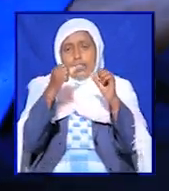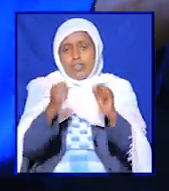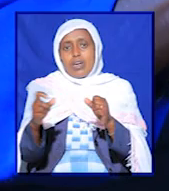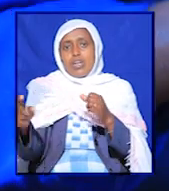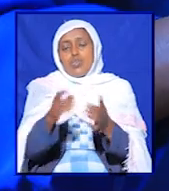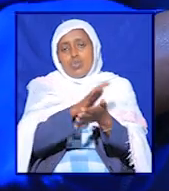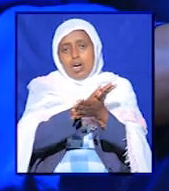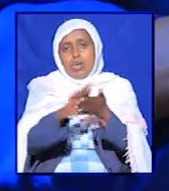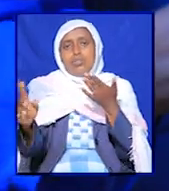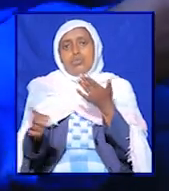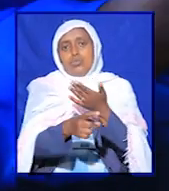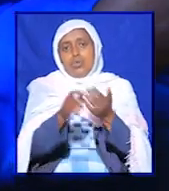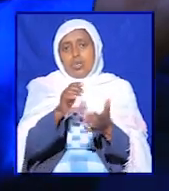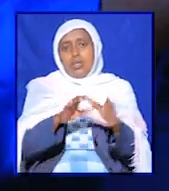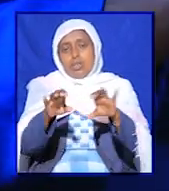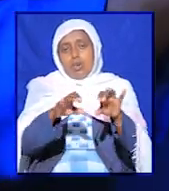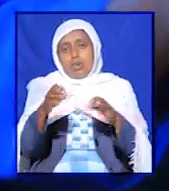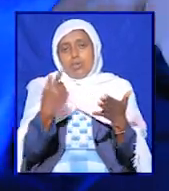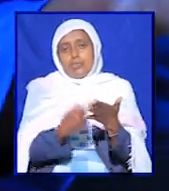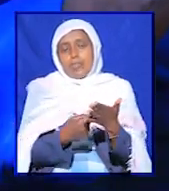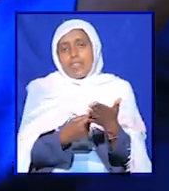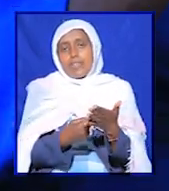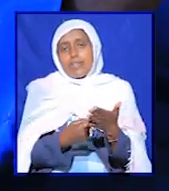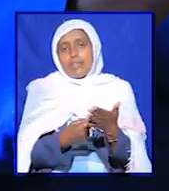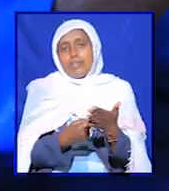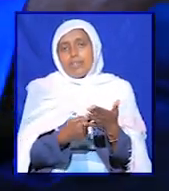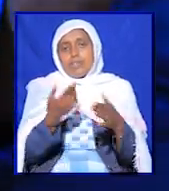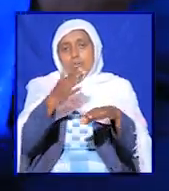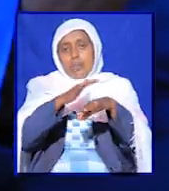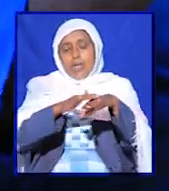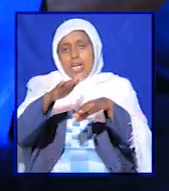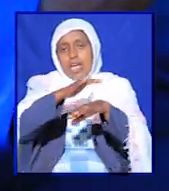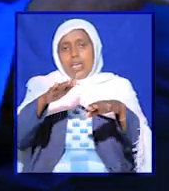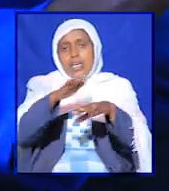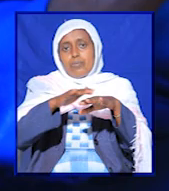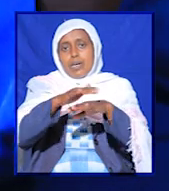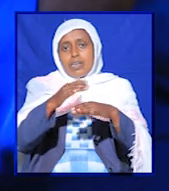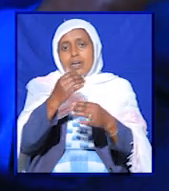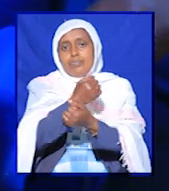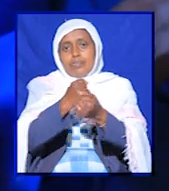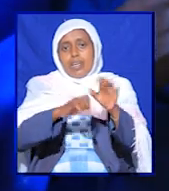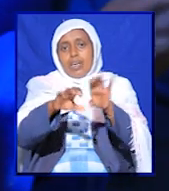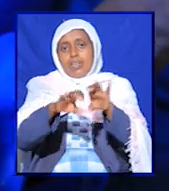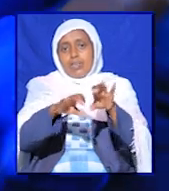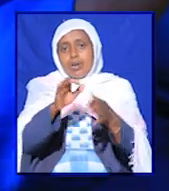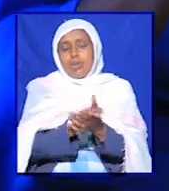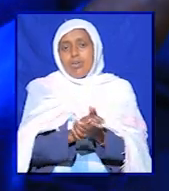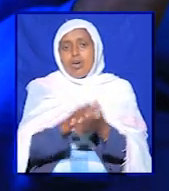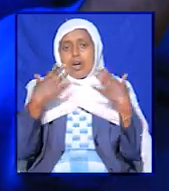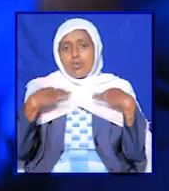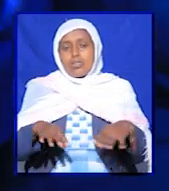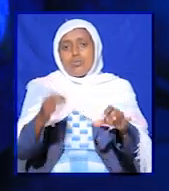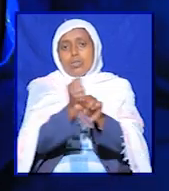ጥንካሬም ኳሊቲም እንዲኖረው ማለት ነው። እናደርግና እዚያው እንትን እንደዋለው ይሄን ከላይ ቀባና ሪቫን አልባሳቱ ተሰራበት